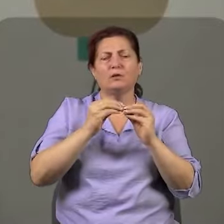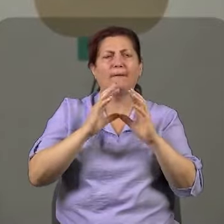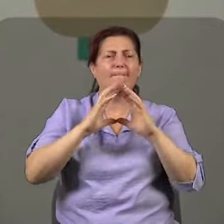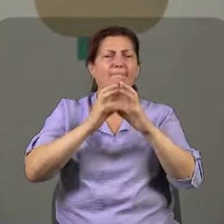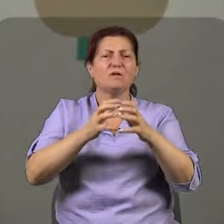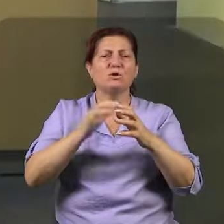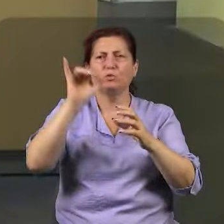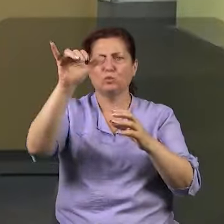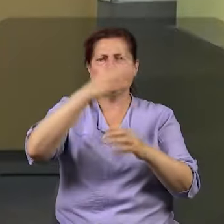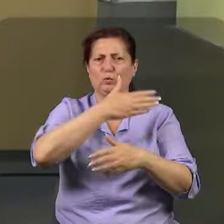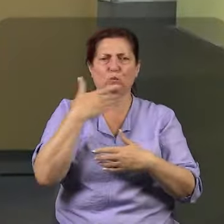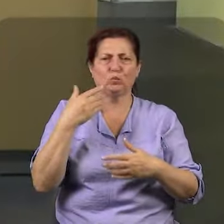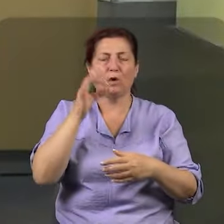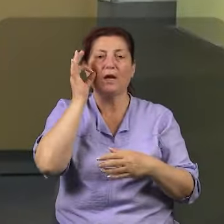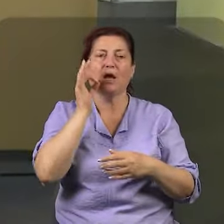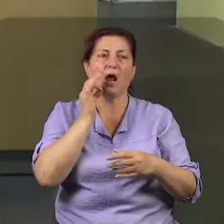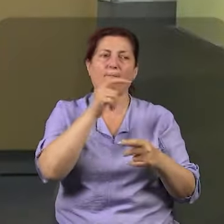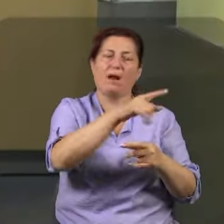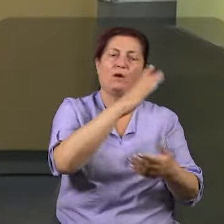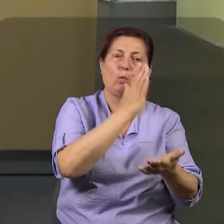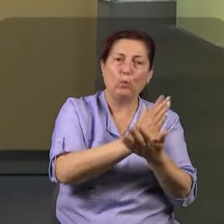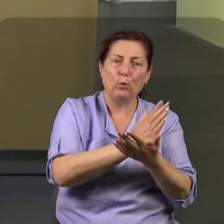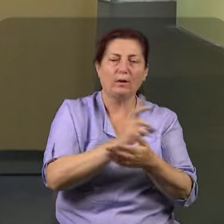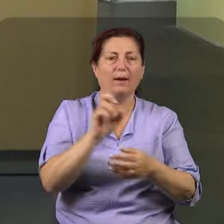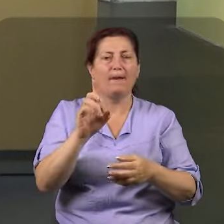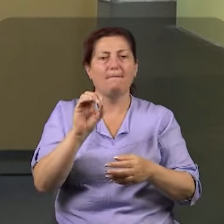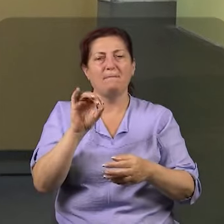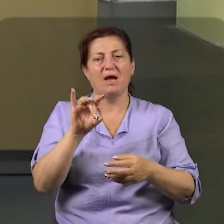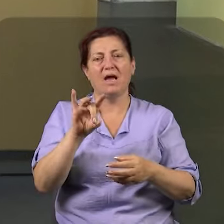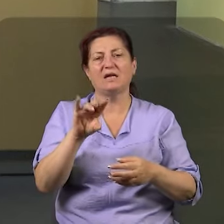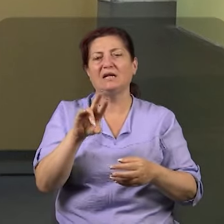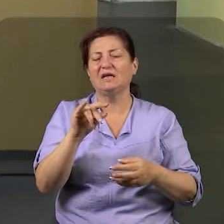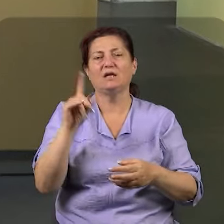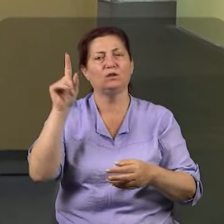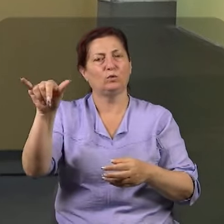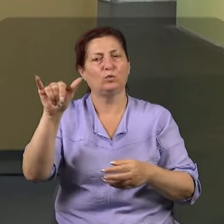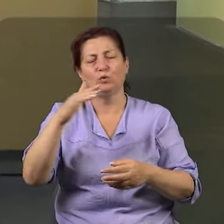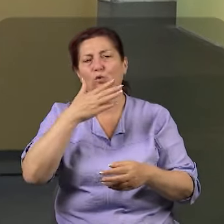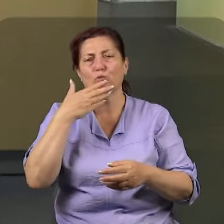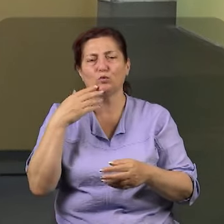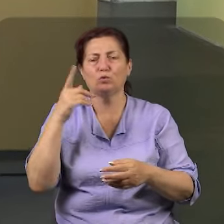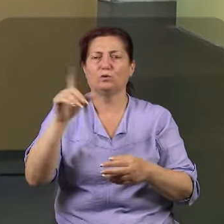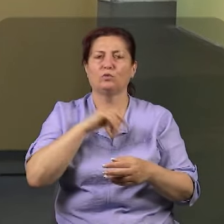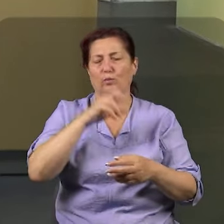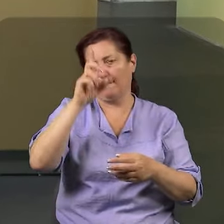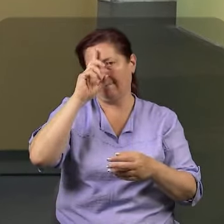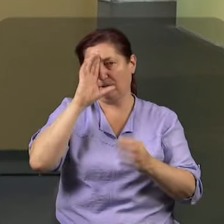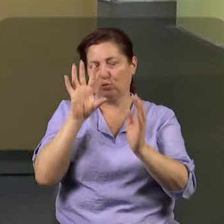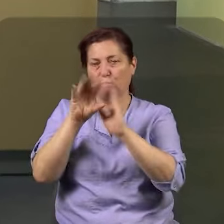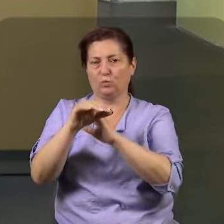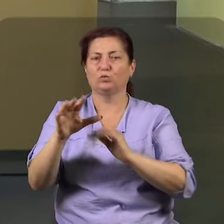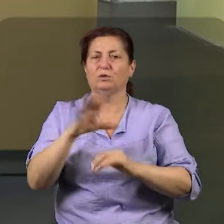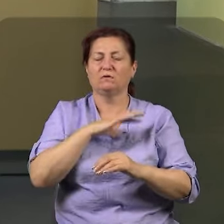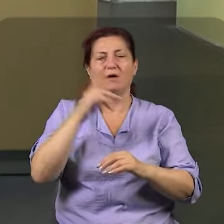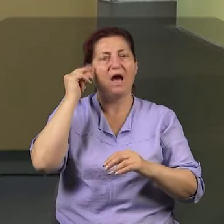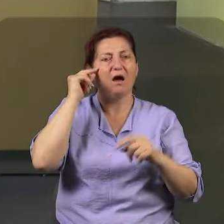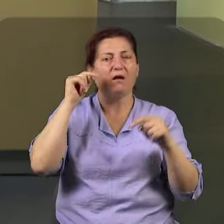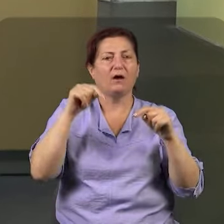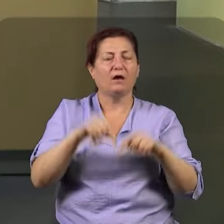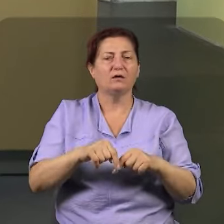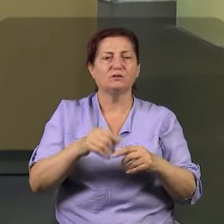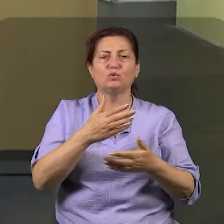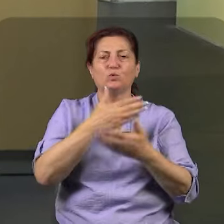բանում, հա, Գերմանիան ունի խնդիրներ։ Բեռլինի անվտանգային խնդիրները ապահովում է պետությունը, որի մեջ ինքը գտնվում է։ Հայաստանը պետություն,